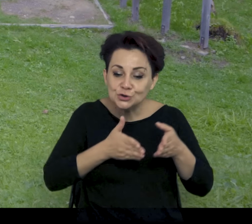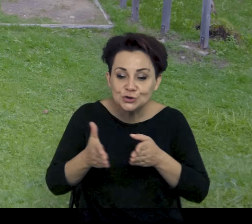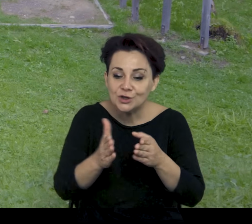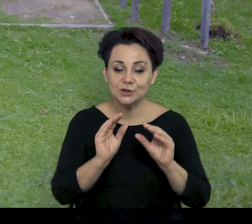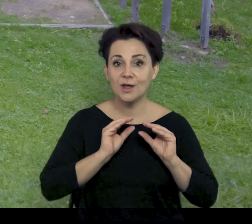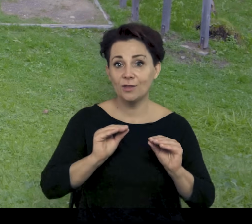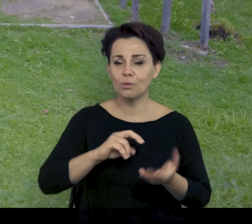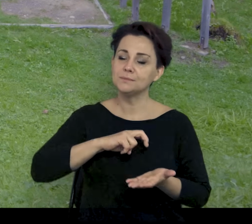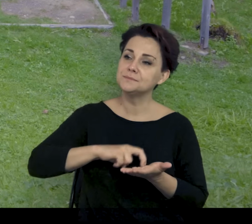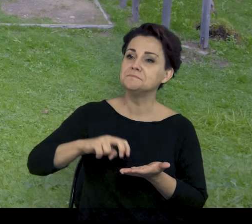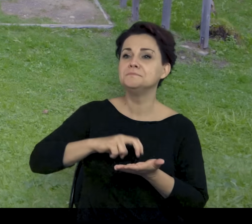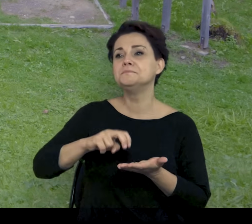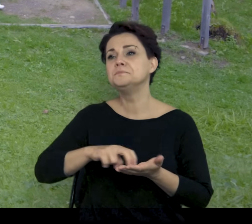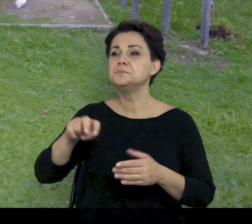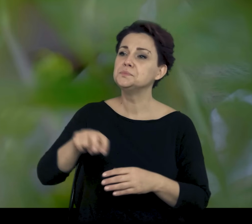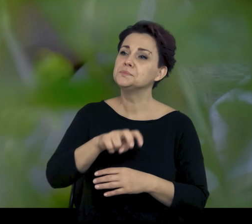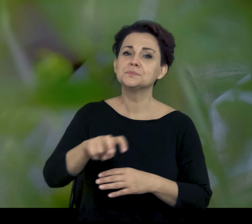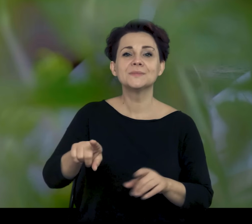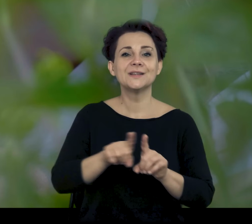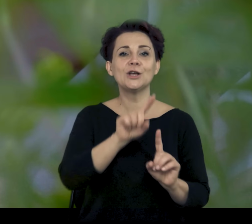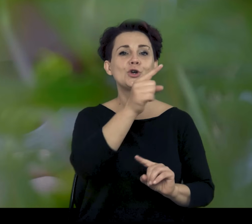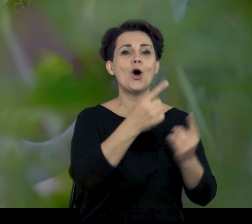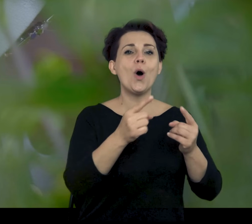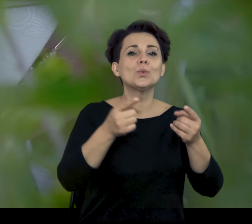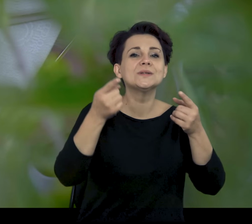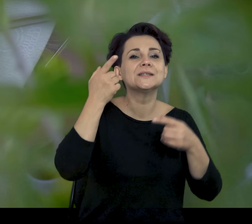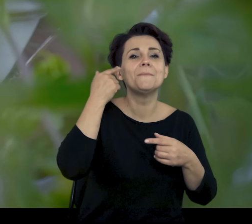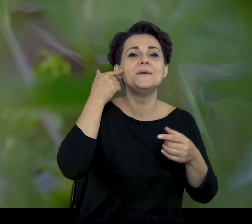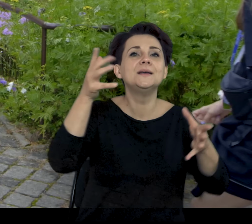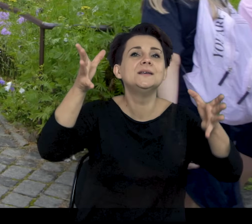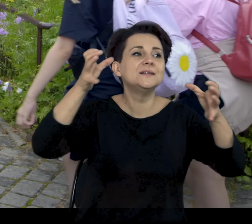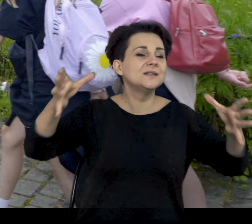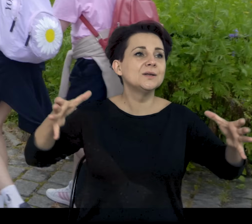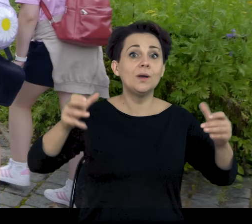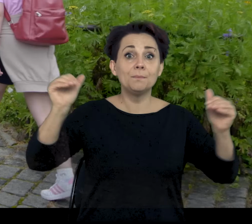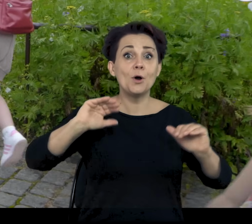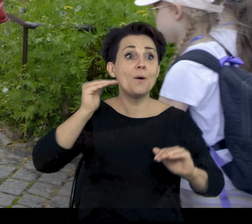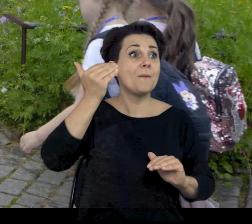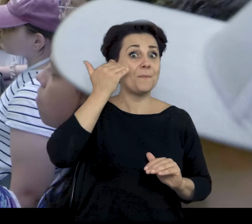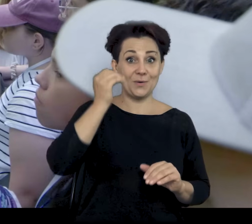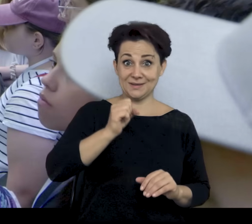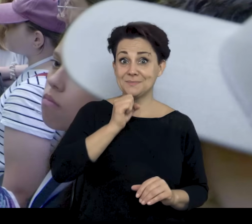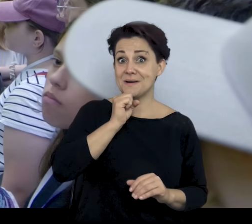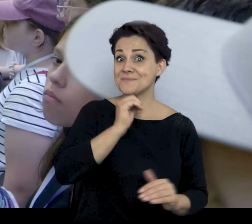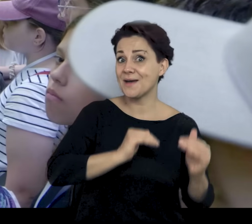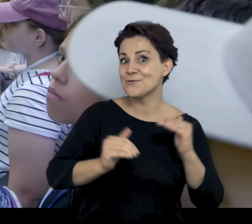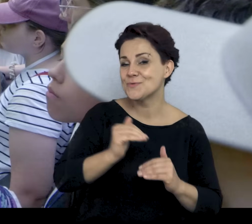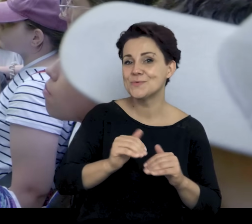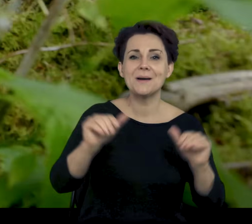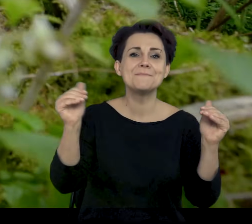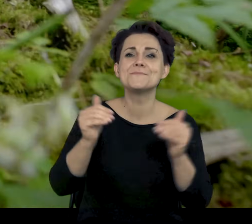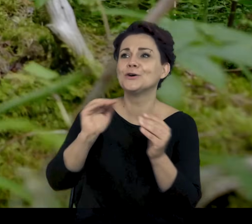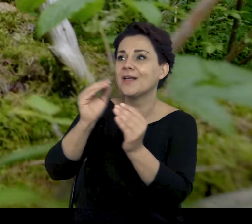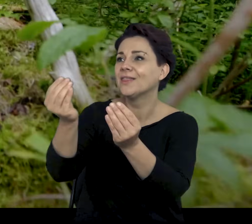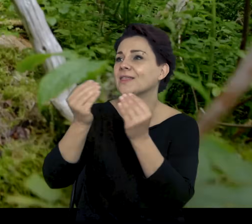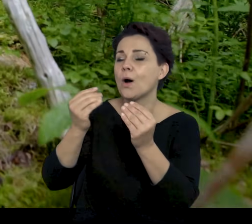ścieżkach edukacyjnych, wędrując po ogrodzie zmysłów, możemy poznawać Babią Górę, możemy